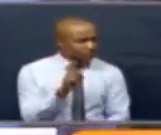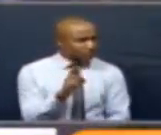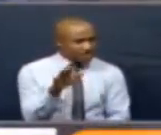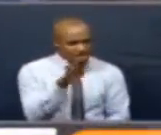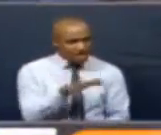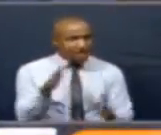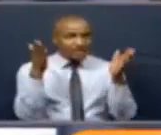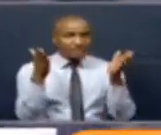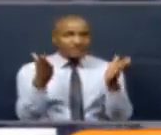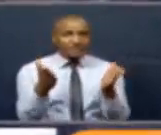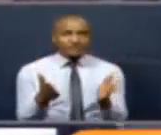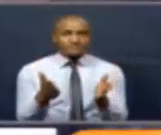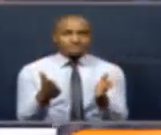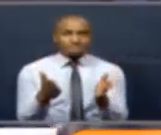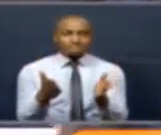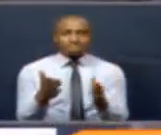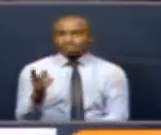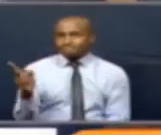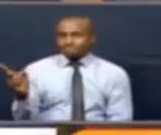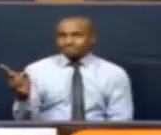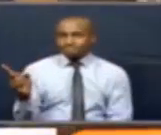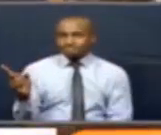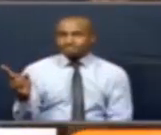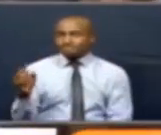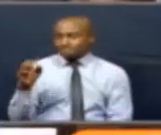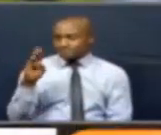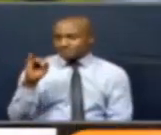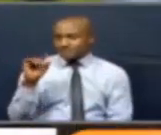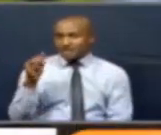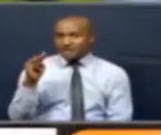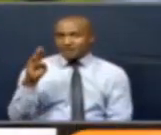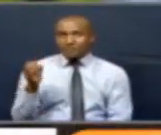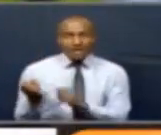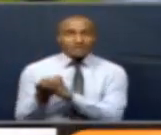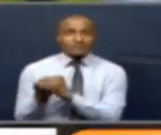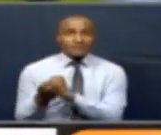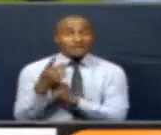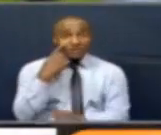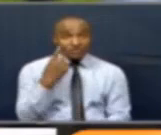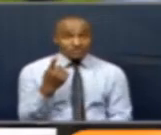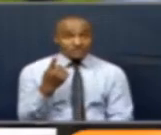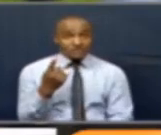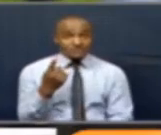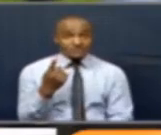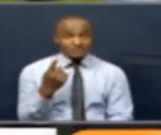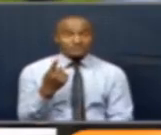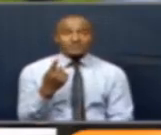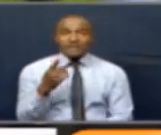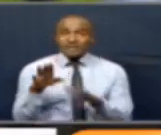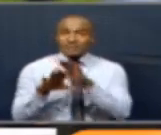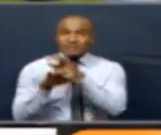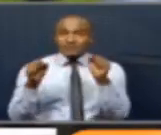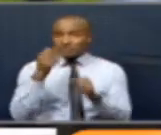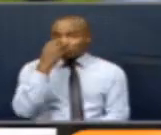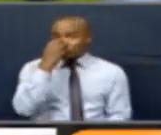bonde la Ufa? Mchanganuzi wa masuala ya siasa Javas Bigambo anaeleza. Lakini ukiangalia kwamba unapata kwamba naibu wa rais William